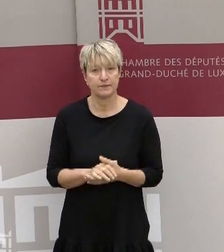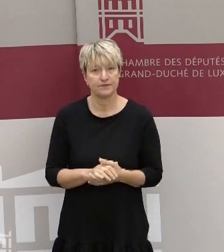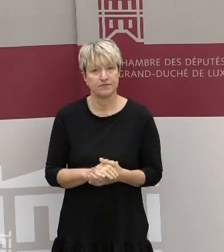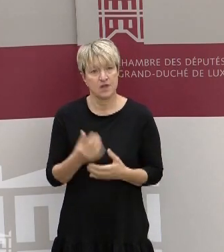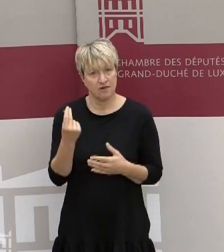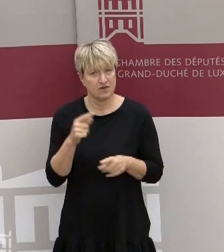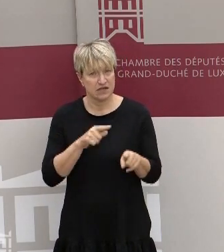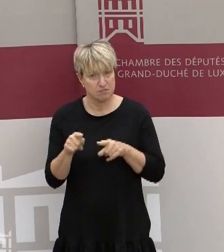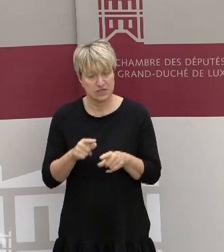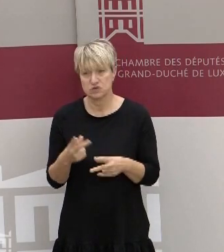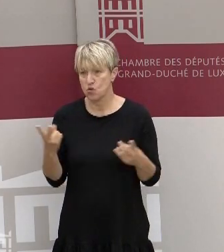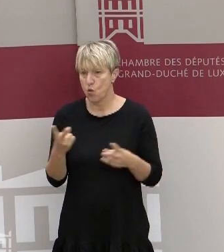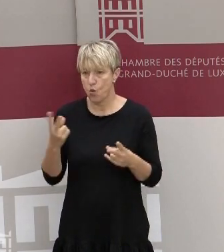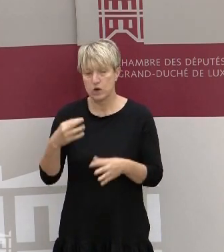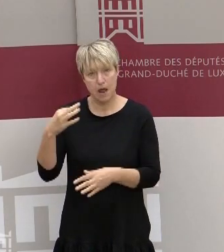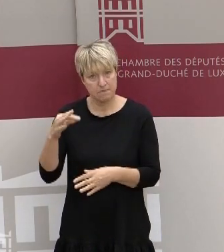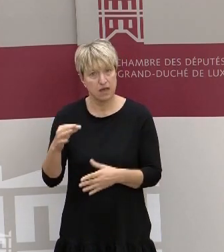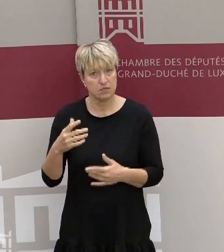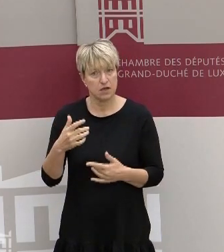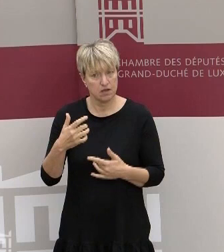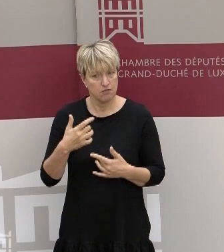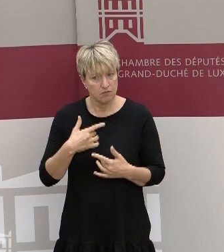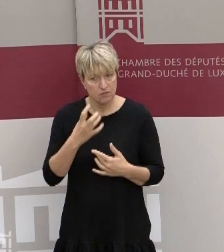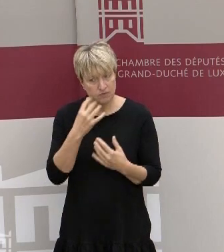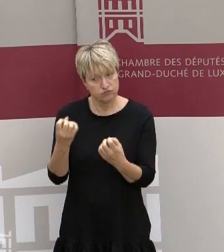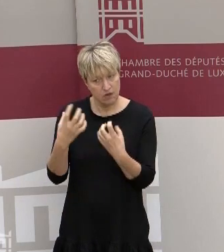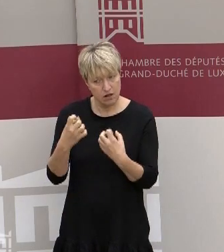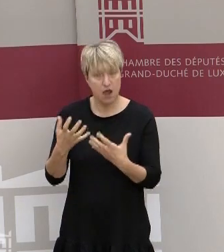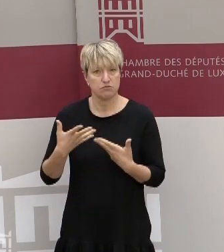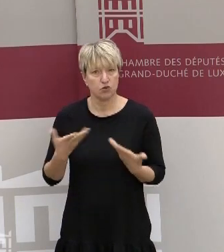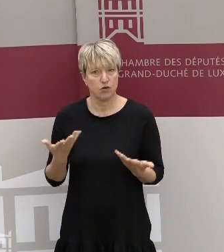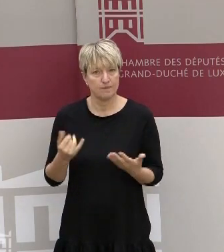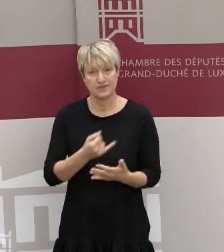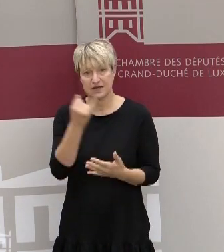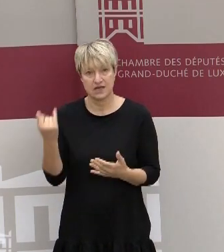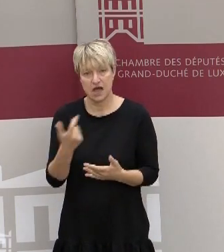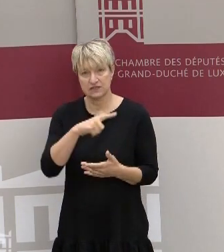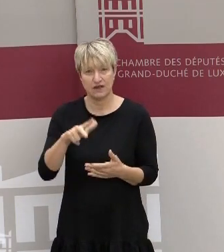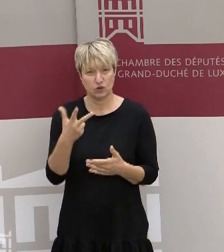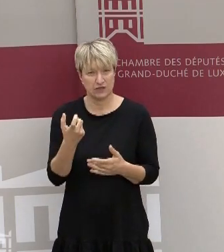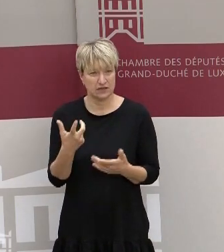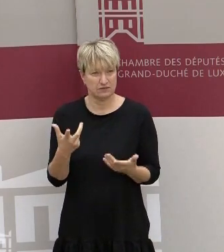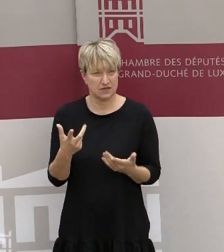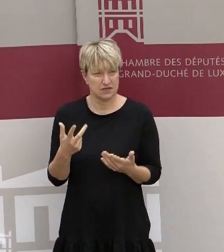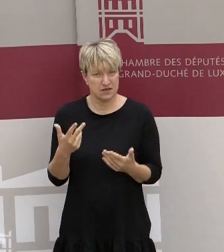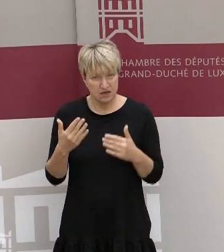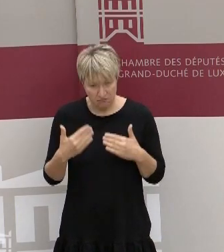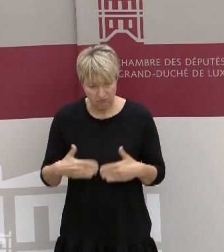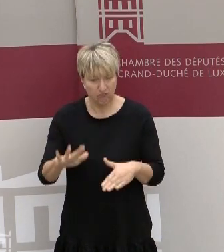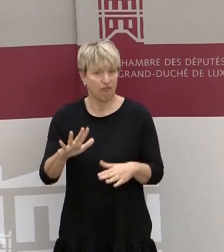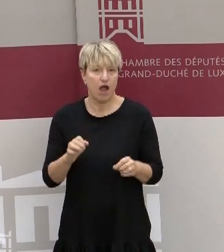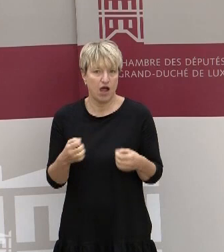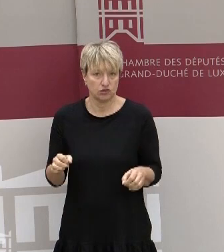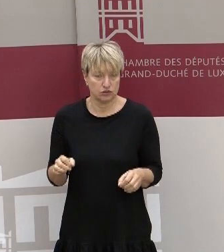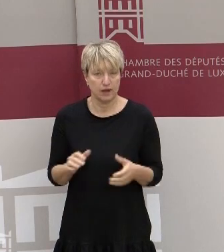dazu Abklärung wünschen. Weil 2023 kann der Plan ja schon mal nicht mehr anlaufen, weil einfach kein Budgetposten vorgesehen